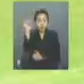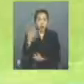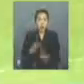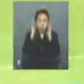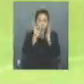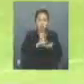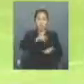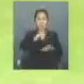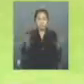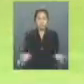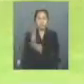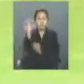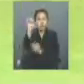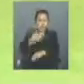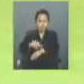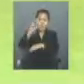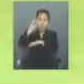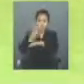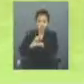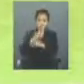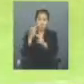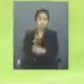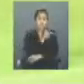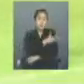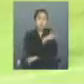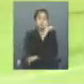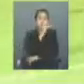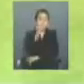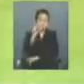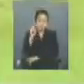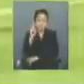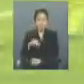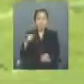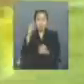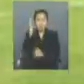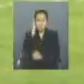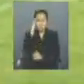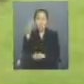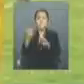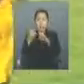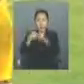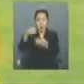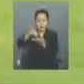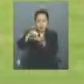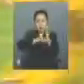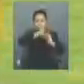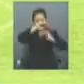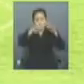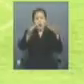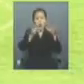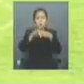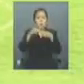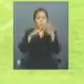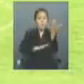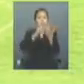ซึ่งประธานจัดการแข่งขันดร.บังออนเบนจาธิกุลรู้ถึงปัญหาจึงเร่งแก้ไขและพัฒนาทีมในไทยแลนด์วีเมนพรีเมียร์ลี